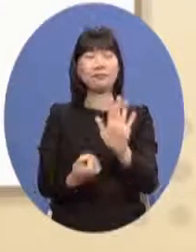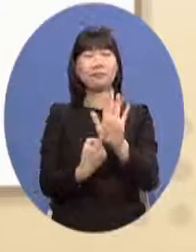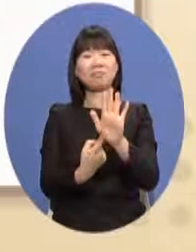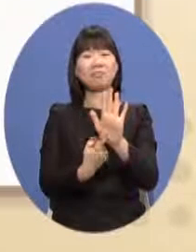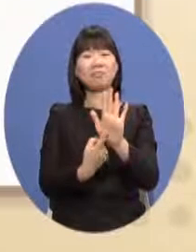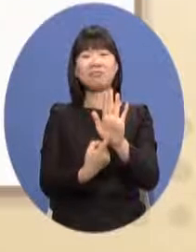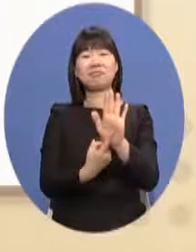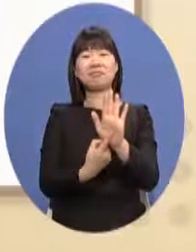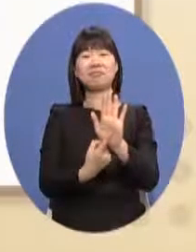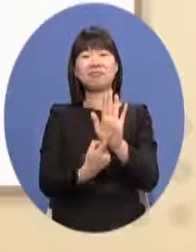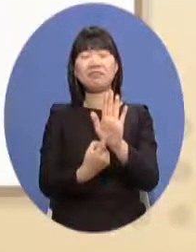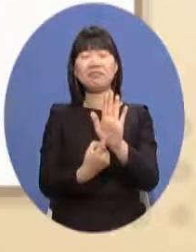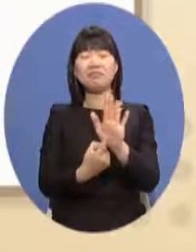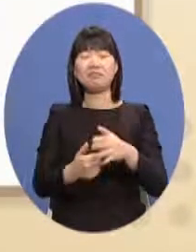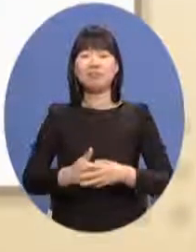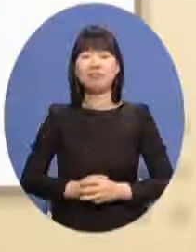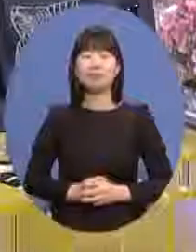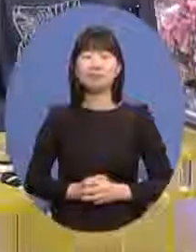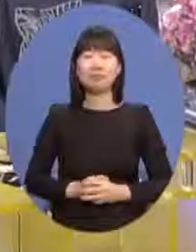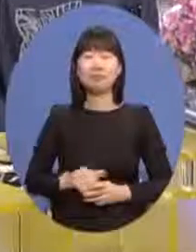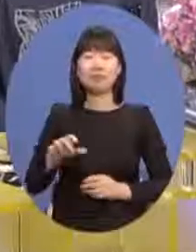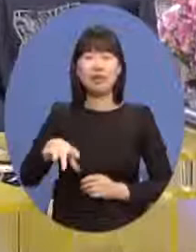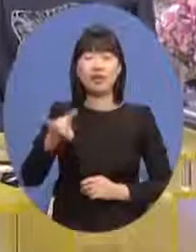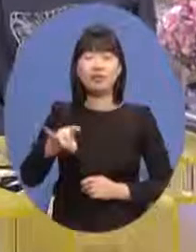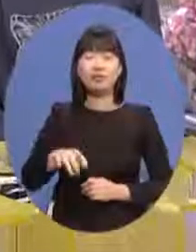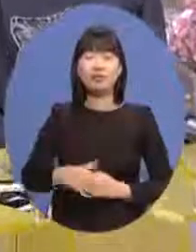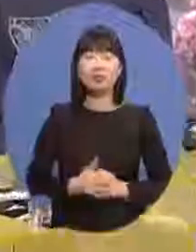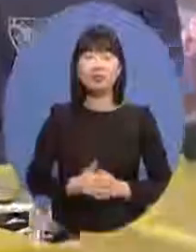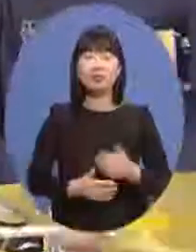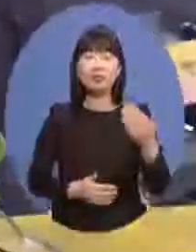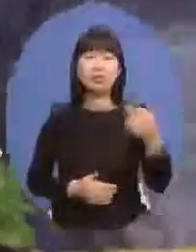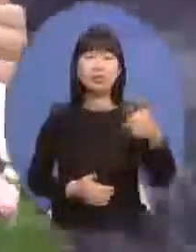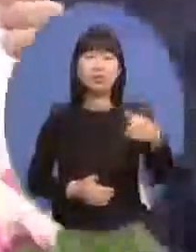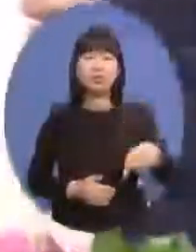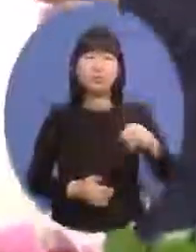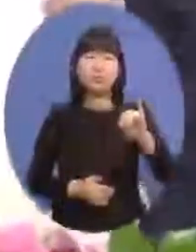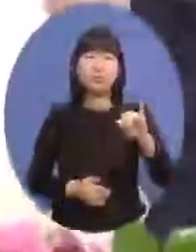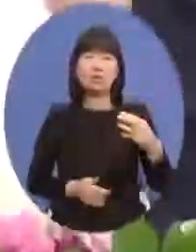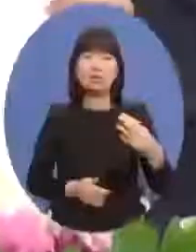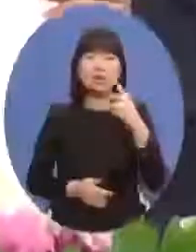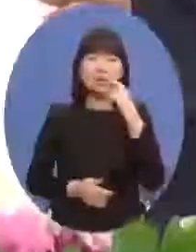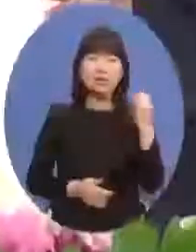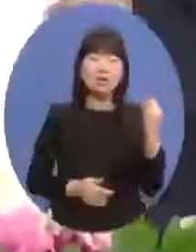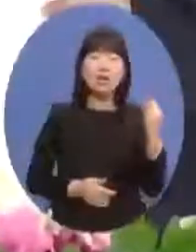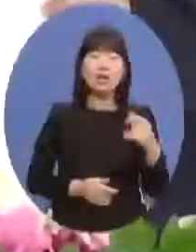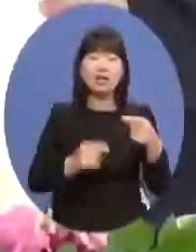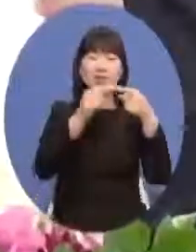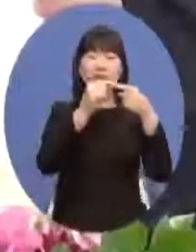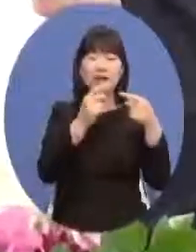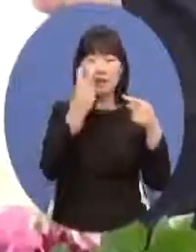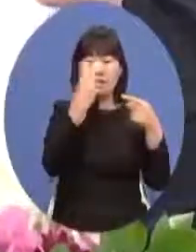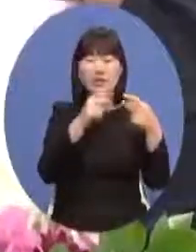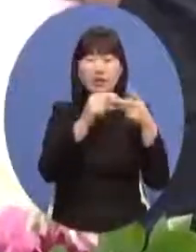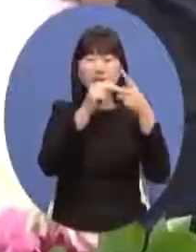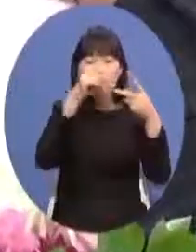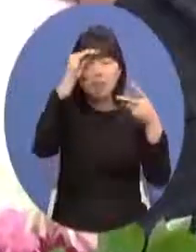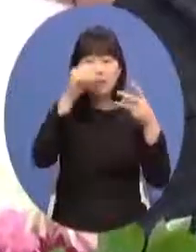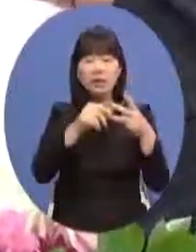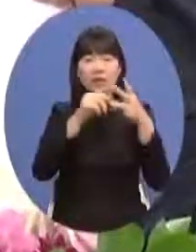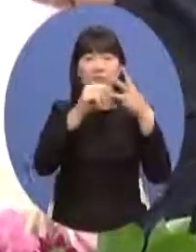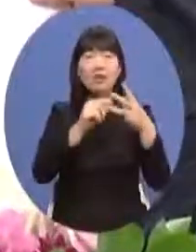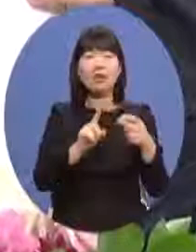보겠습니다. 자, 먼저 9.1맘 팀 1번 관찰, 2번 모델, 3번